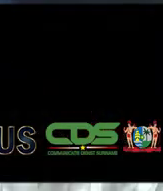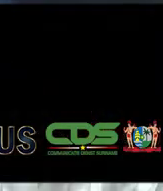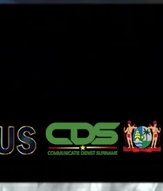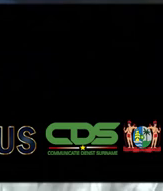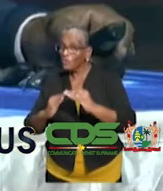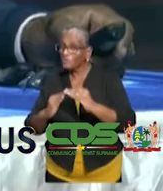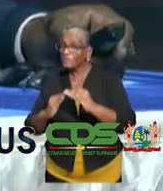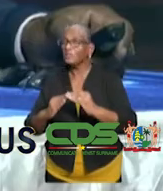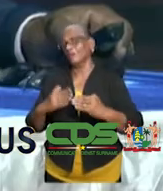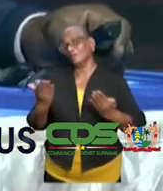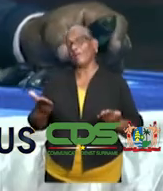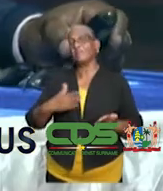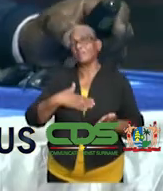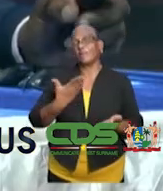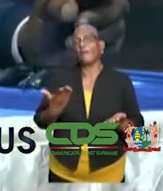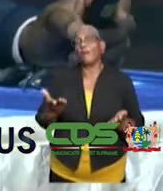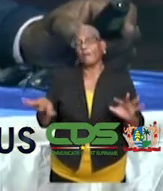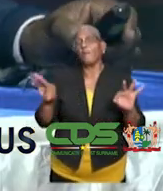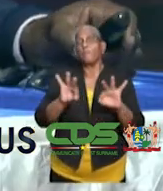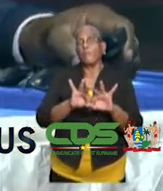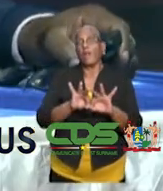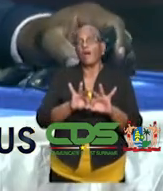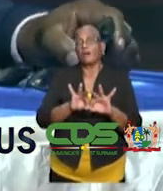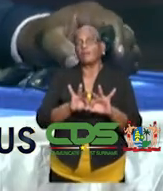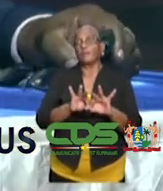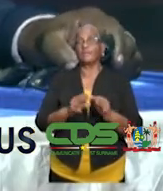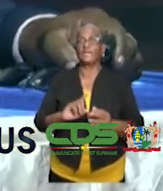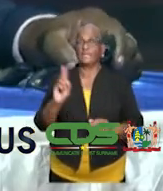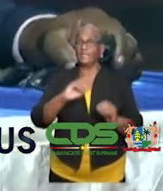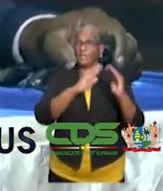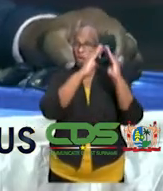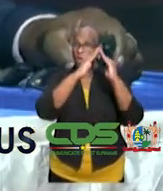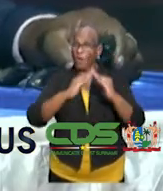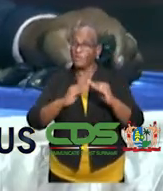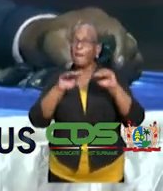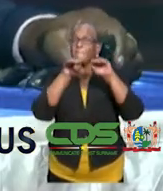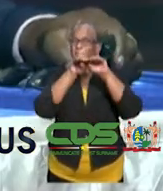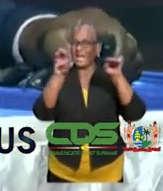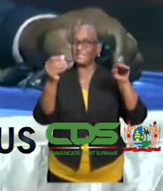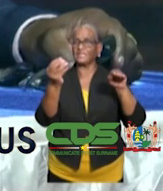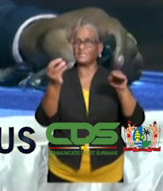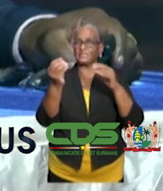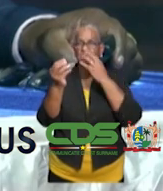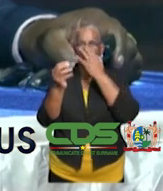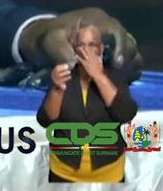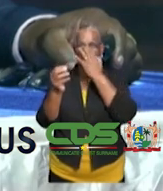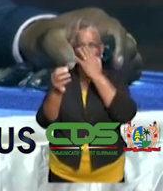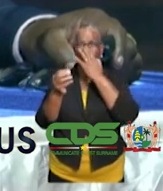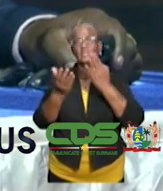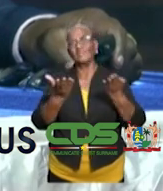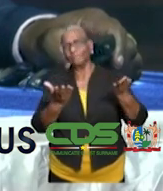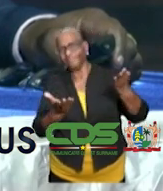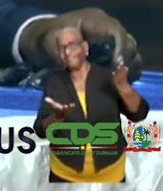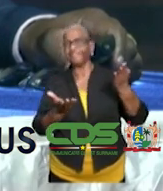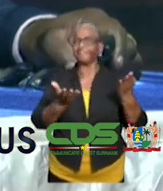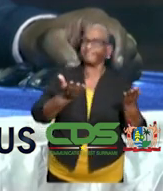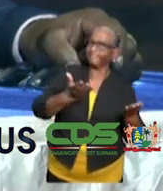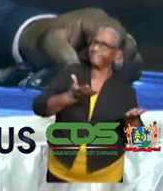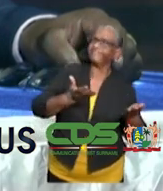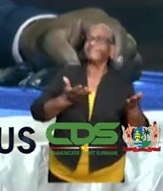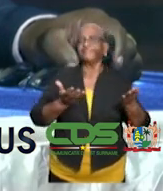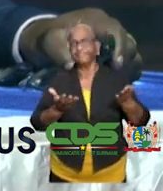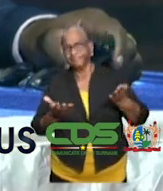zal dat van belang zijn. Bij de niet-huishoudelijke groep zal het basistarief op basis van het gemeten